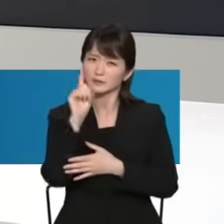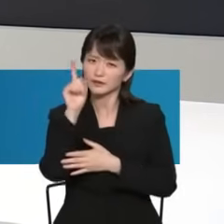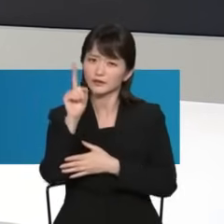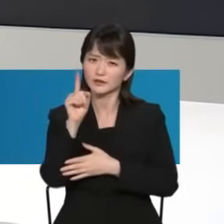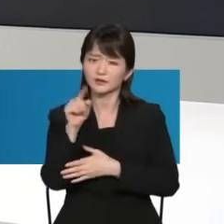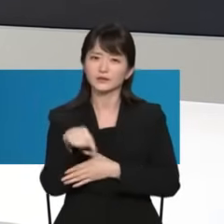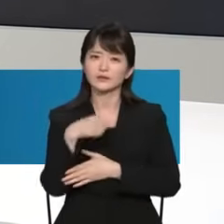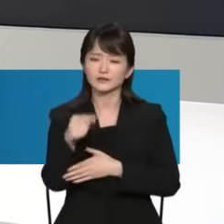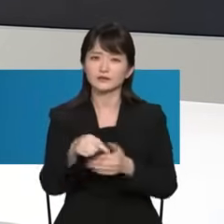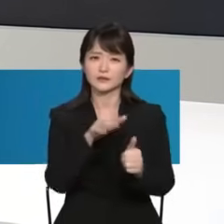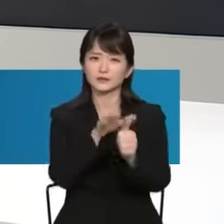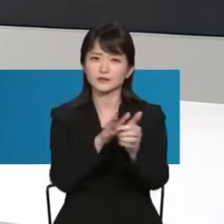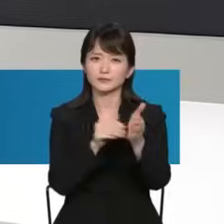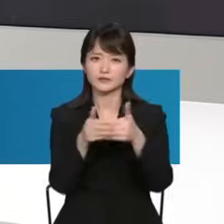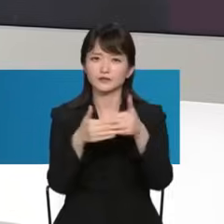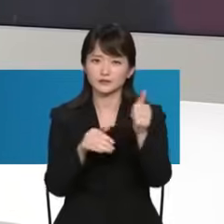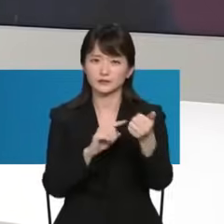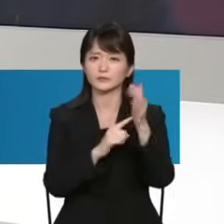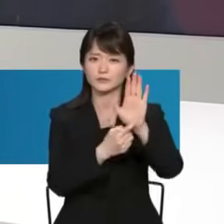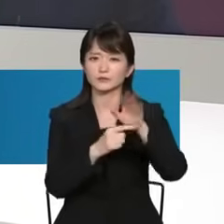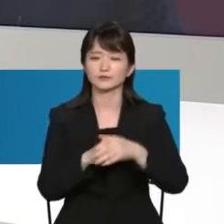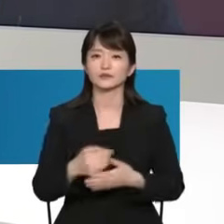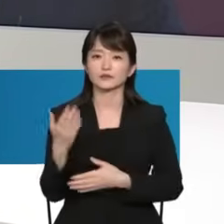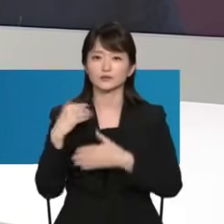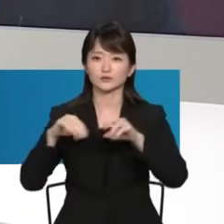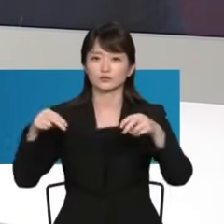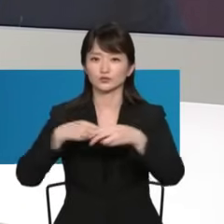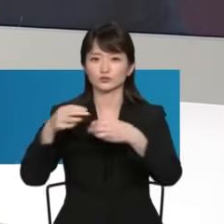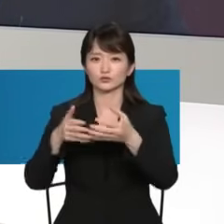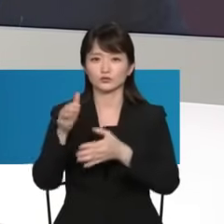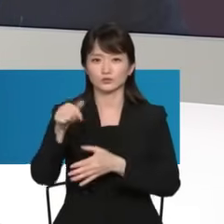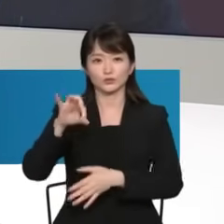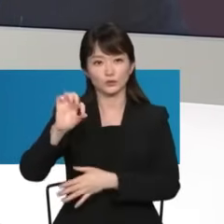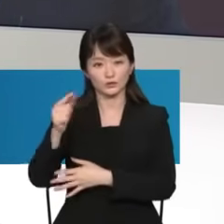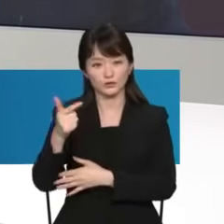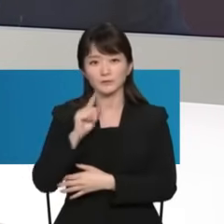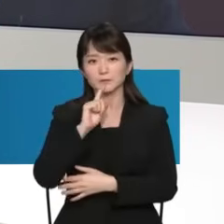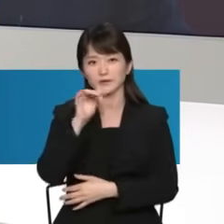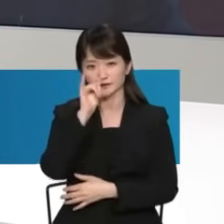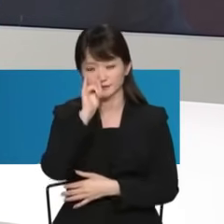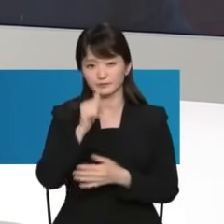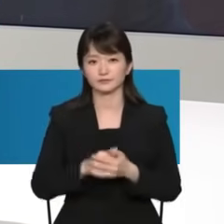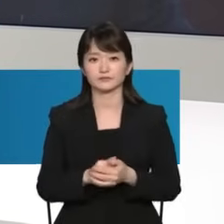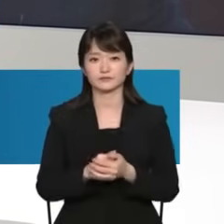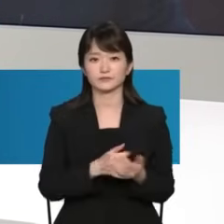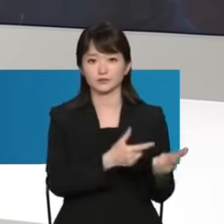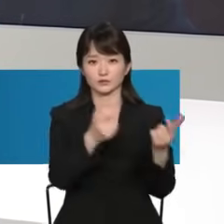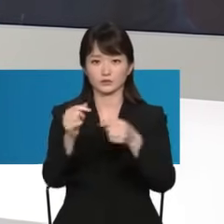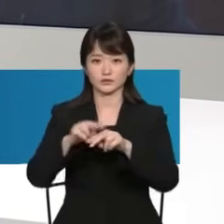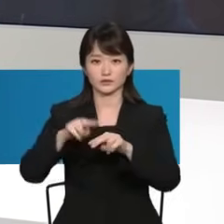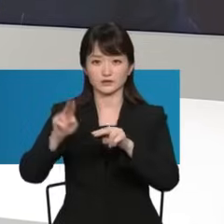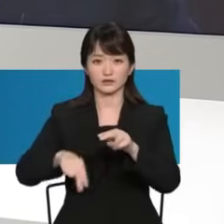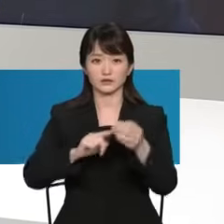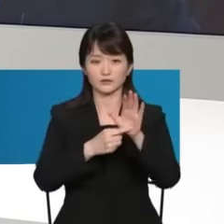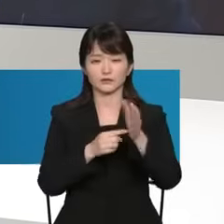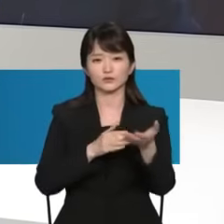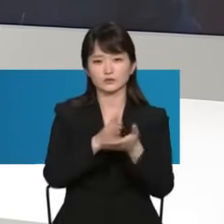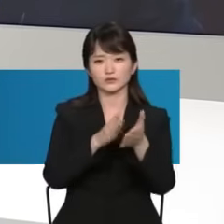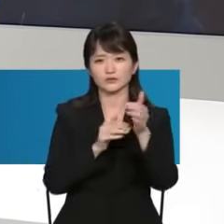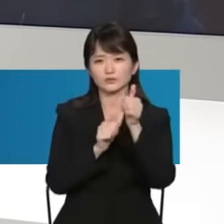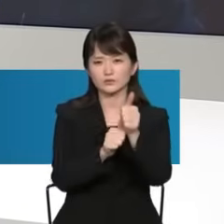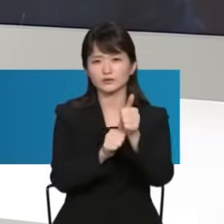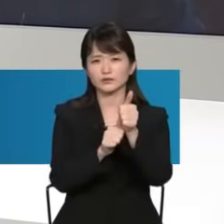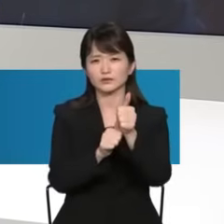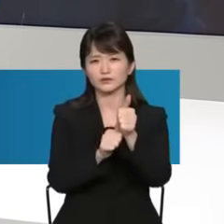걸로 알려졌습니다. 원희룡 전 국토교통부 장관 등이 하마평에 오르고 있는데 일괄 사의를 표명한 수석 비서관들의